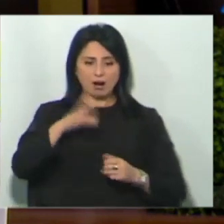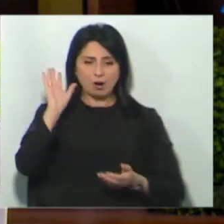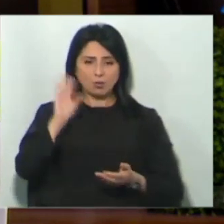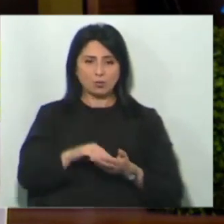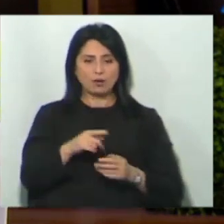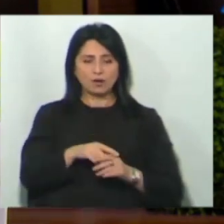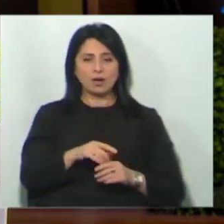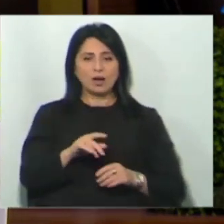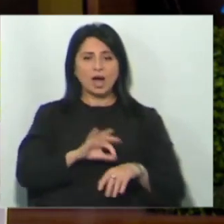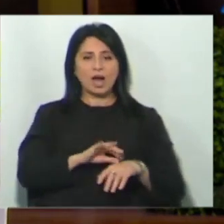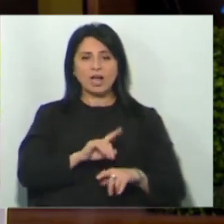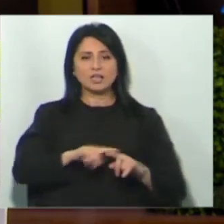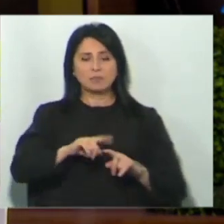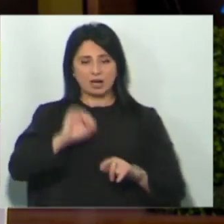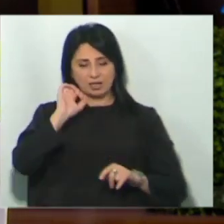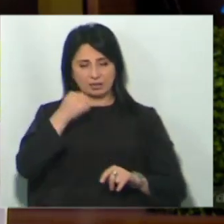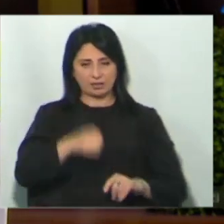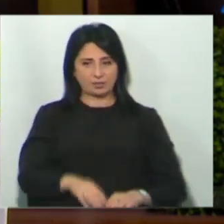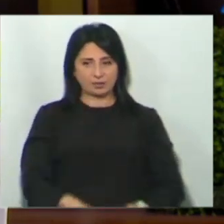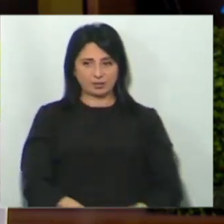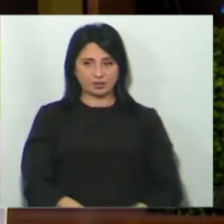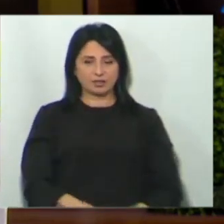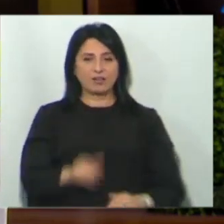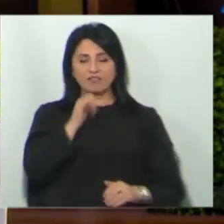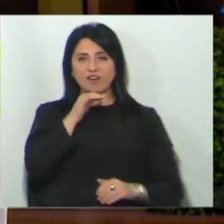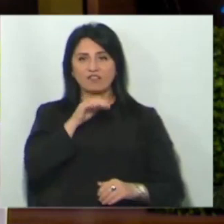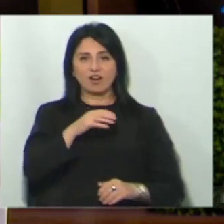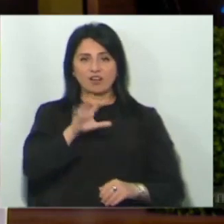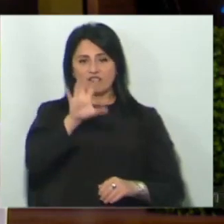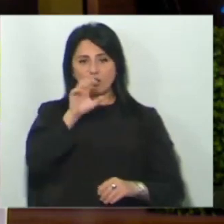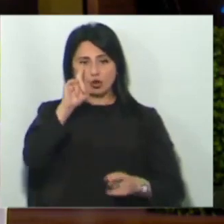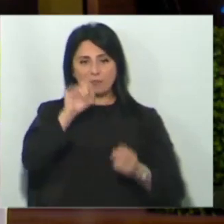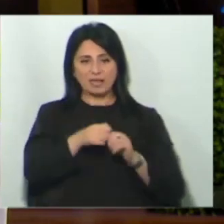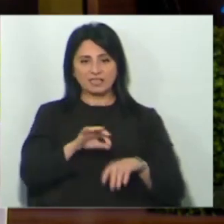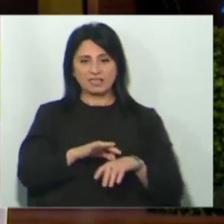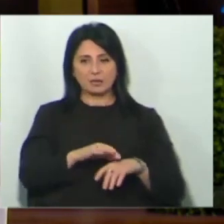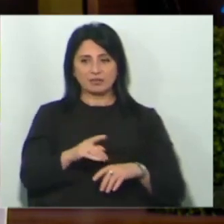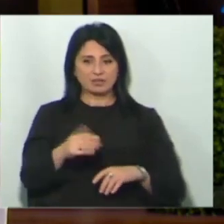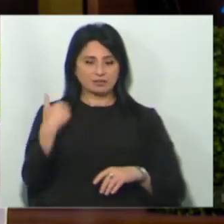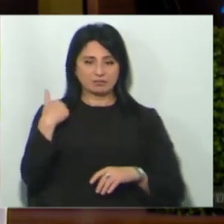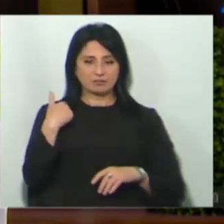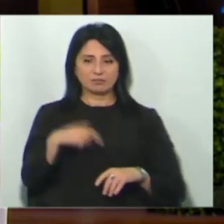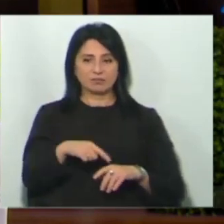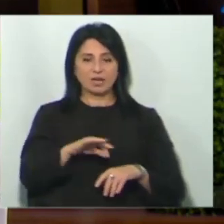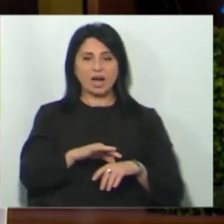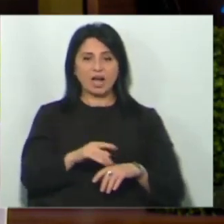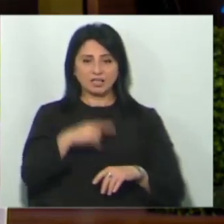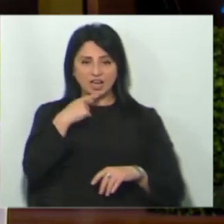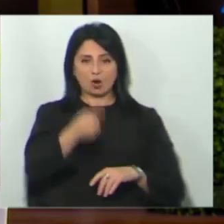կաստավ իրտվեպա այս պոտո մեղսիերեպիս մեկանիսմի, դա չույն տավուսկու աղսանեպս խատասխով